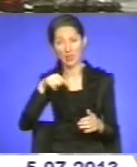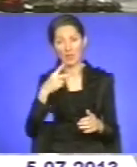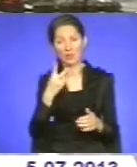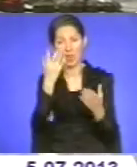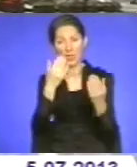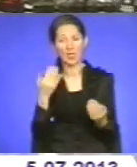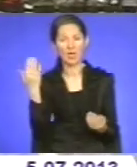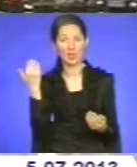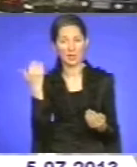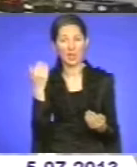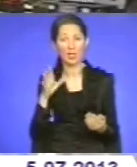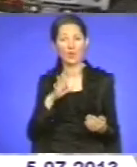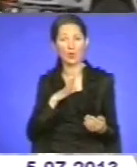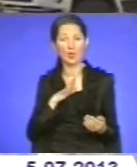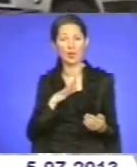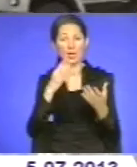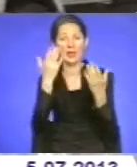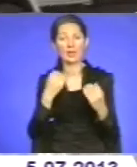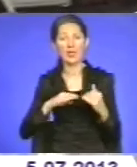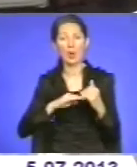назад відбулося День поля